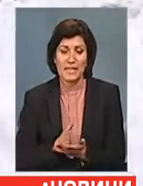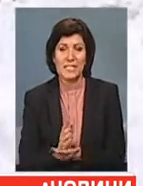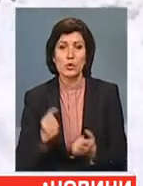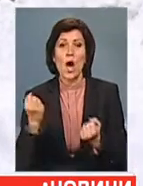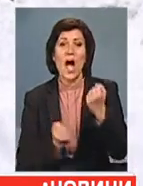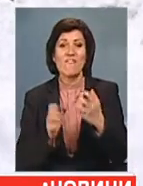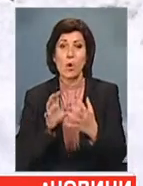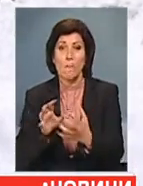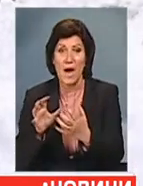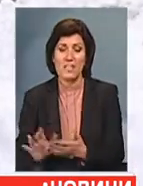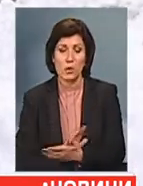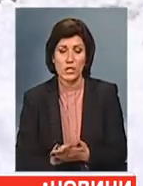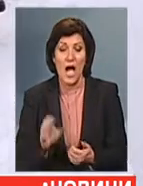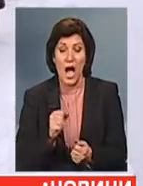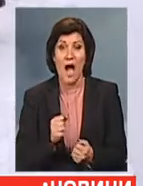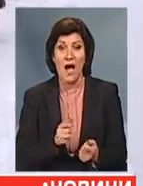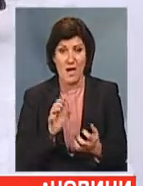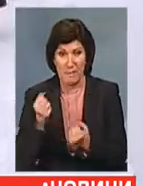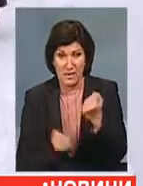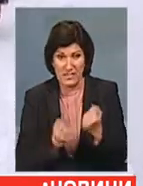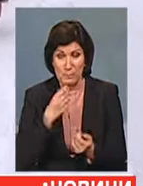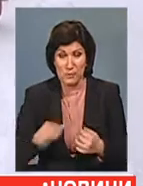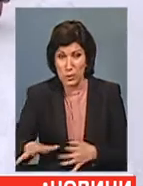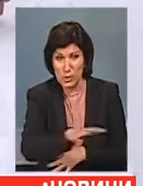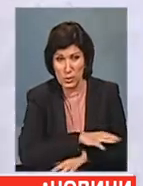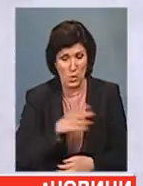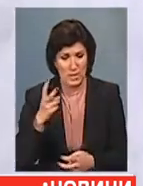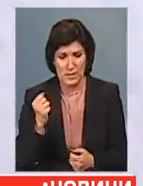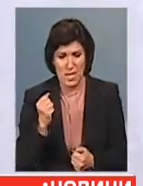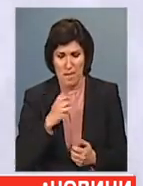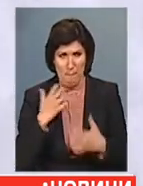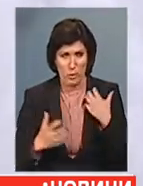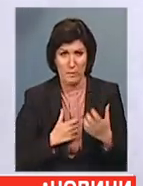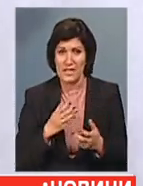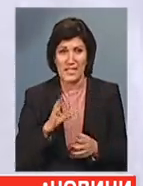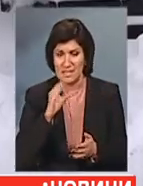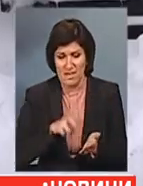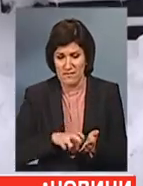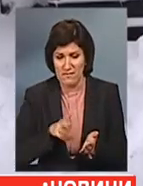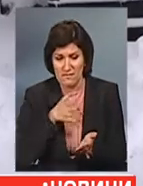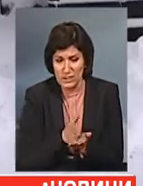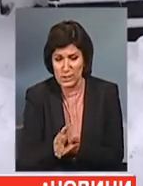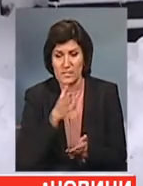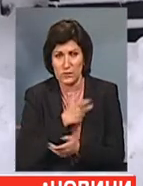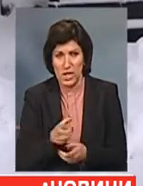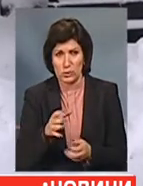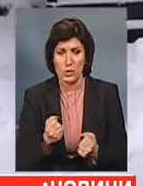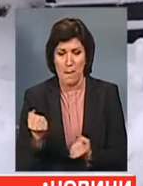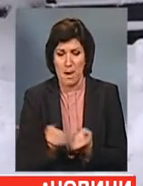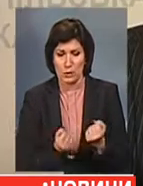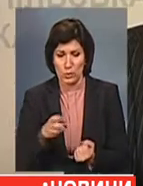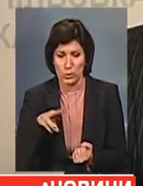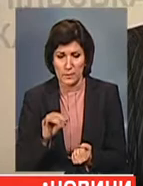розчистили, та перевізники про свою територію не подбали, тож і не вийшли вчасно на маршрути. А роботу у дворах ускладнили самі